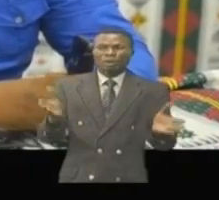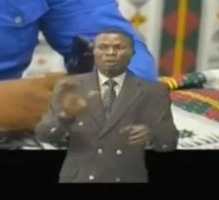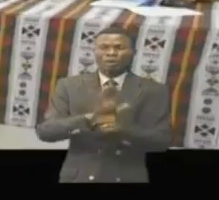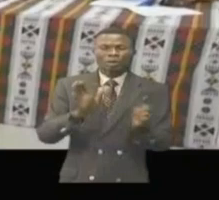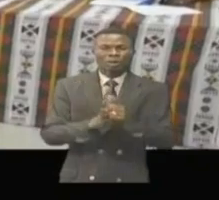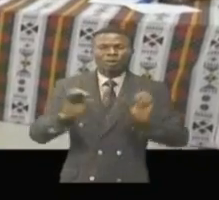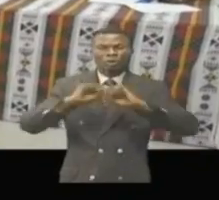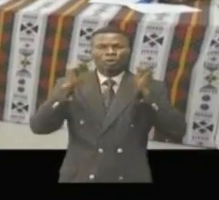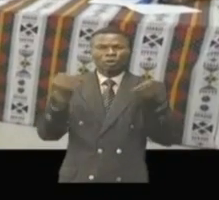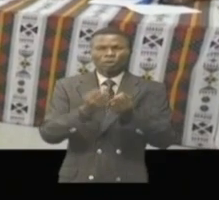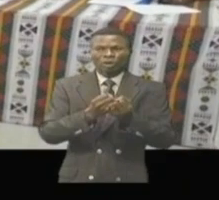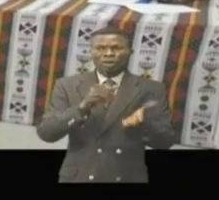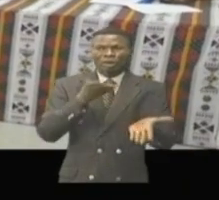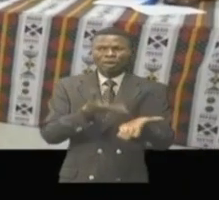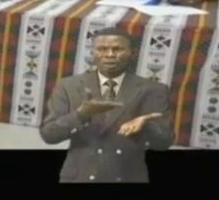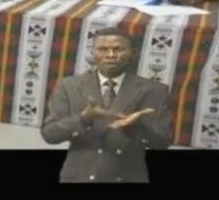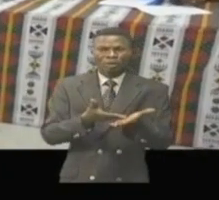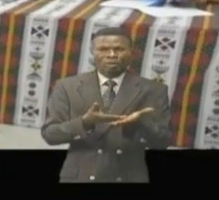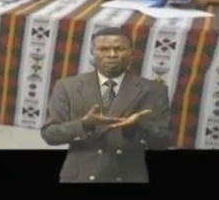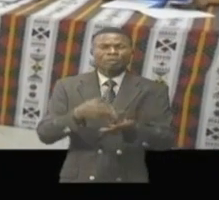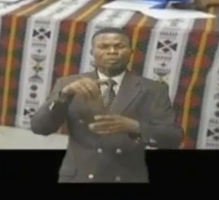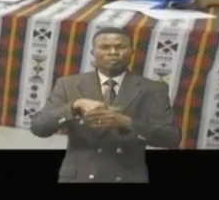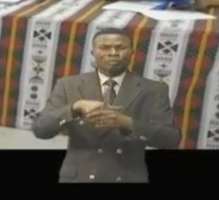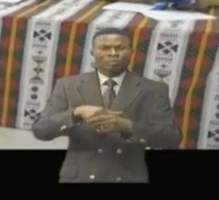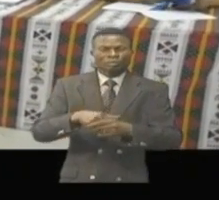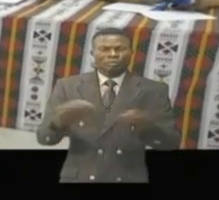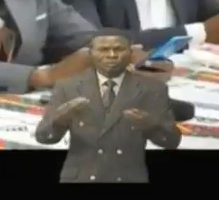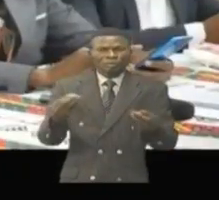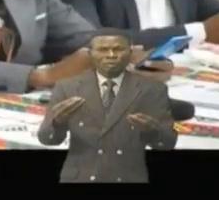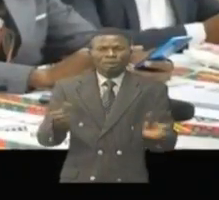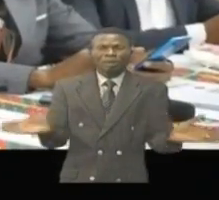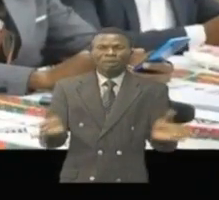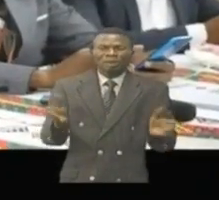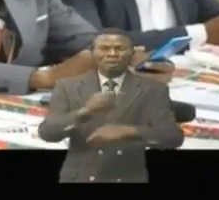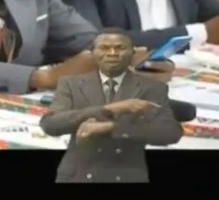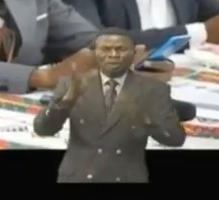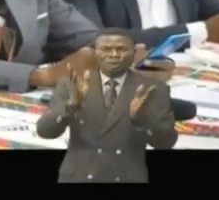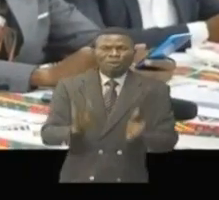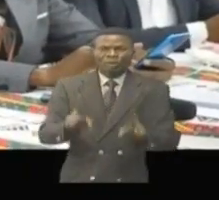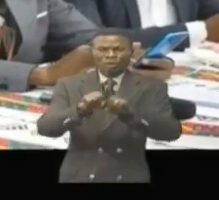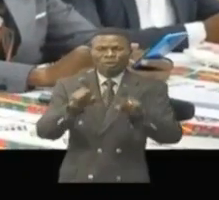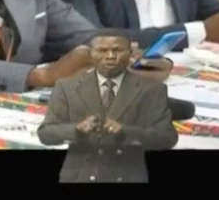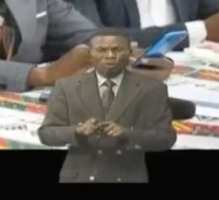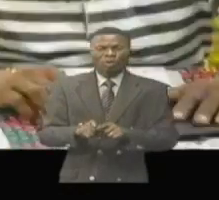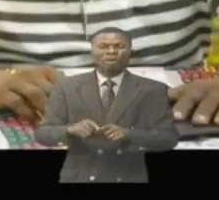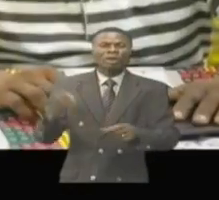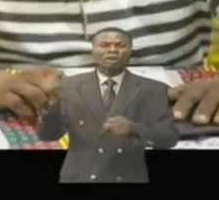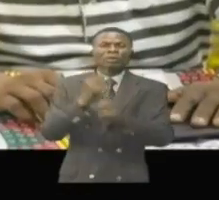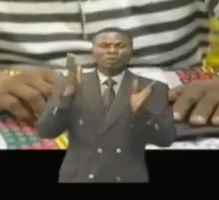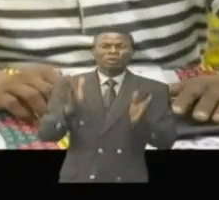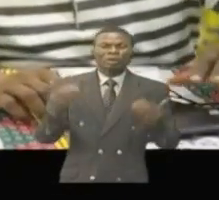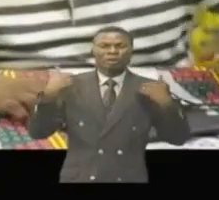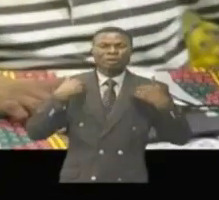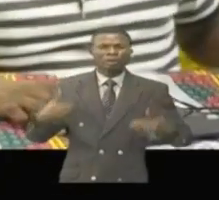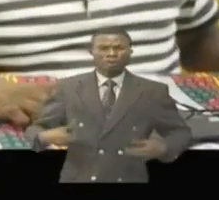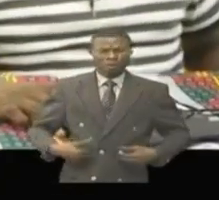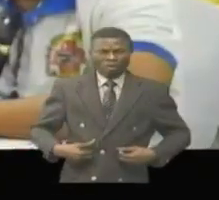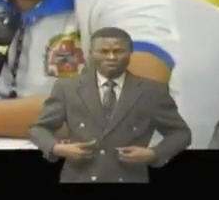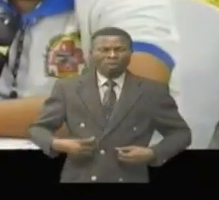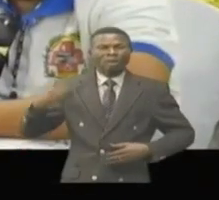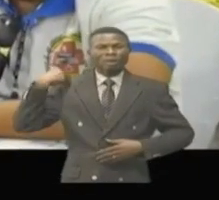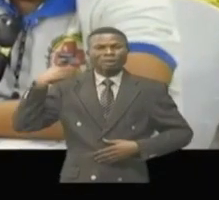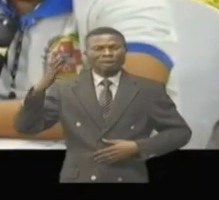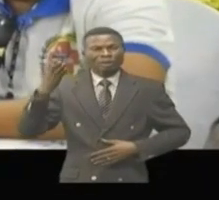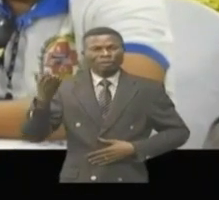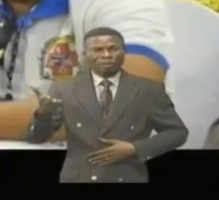avantages sociaux au bénéfice des médecins, infirmiers, administratifs et autres professionnels de santé et des services publics de